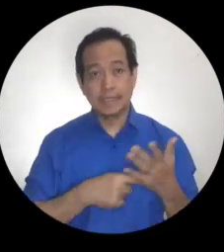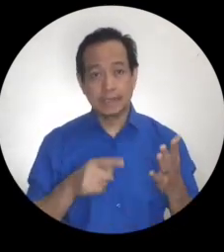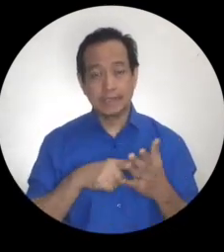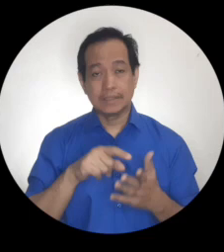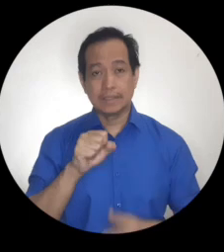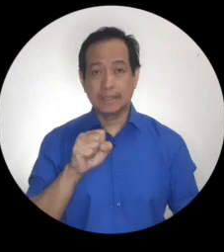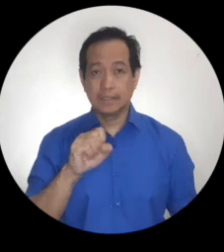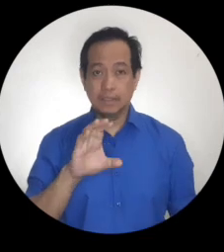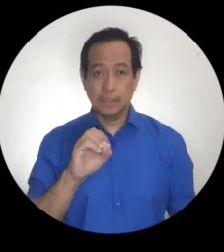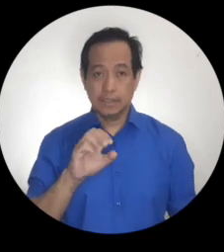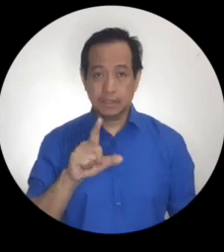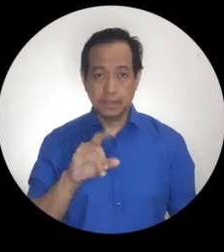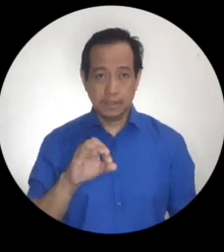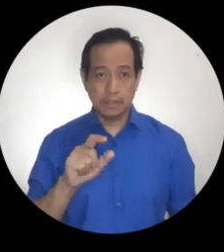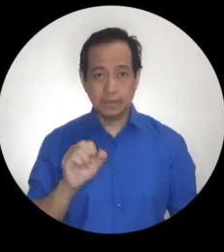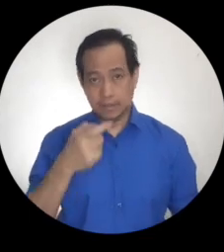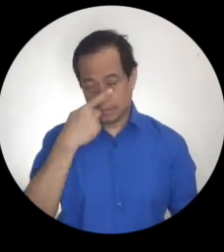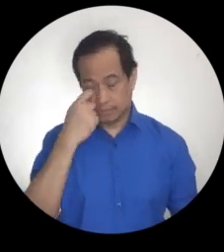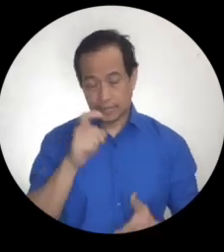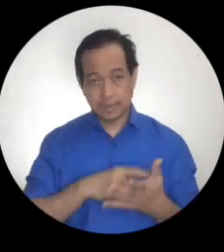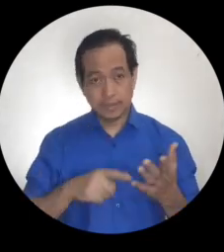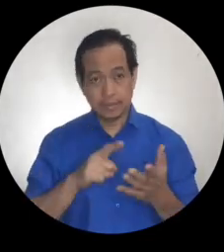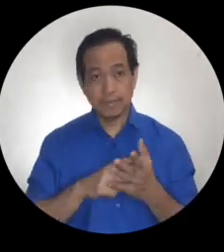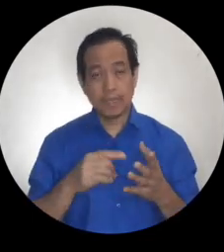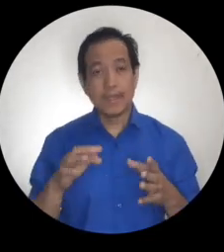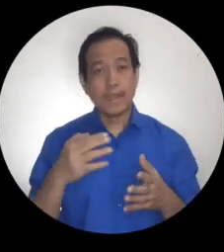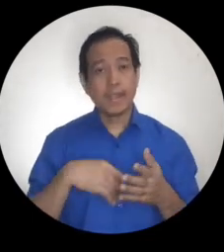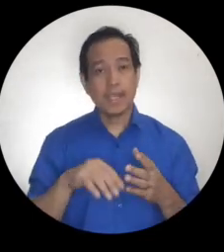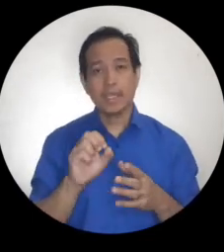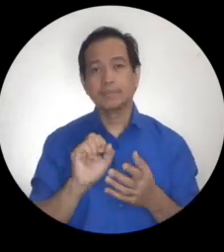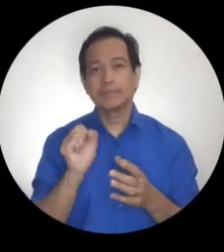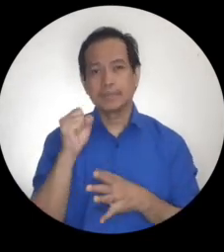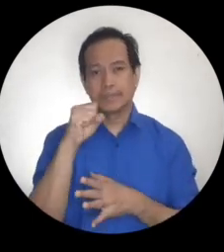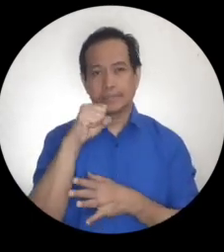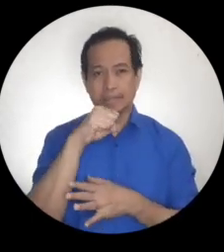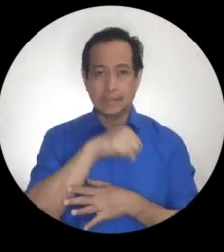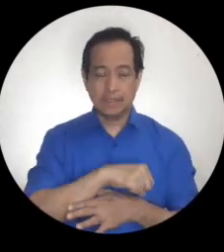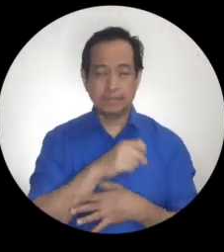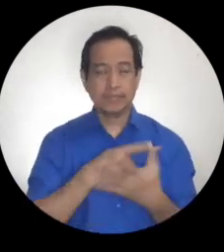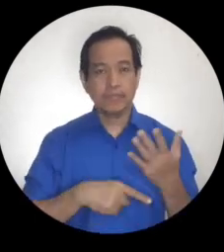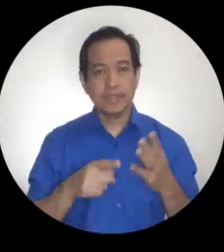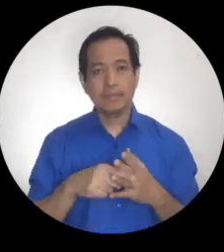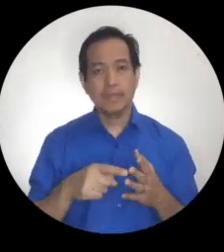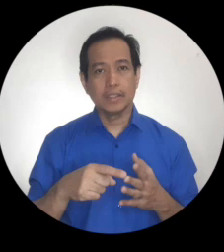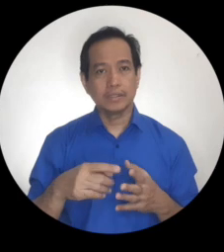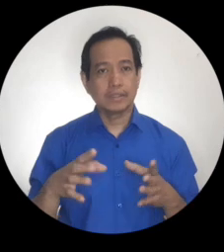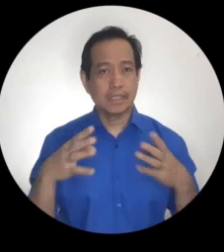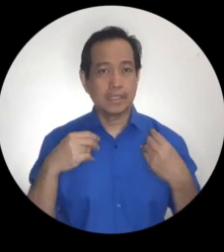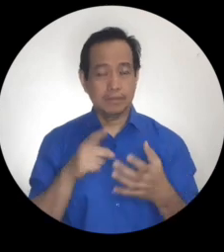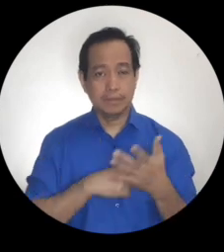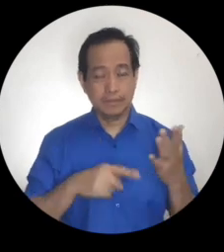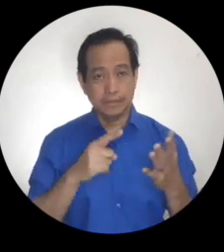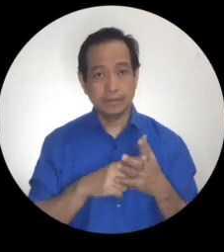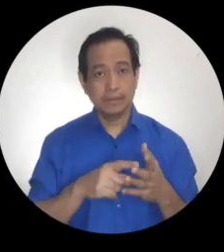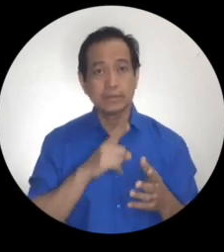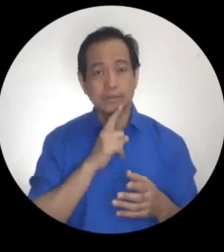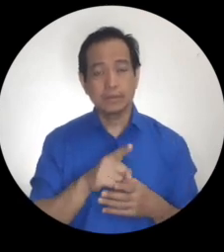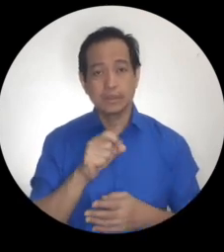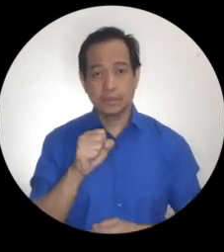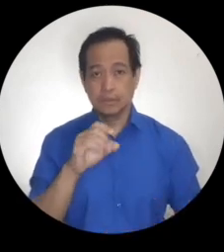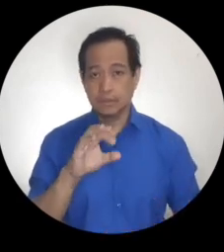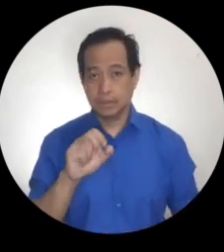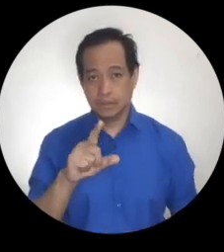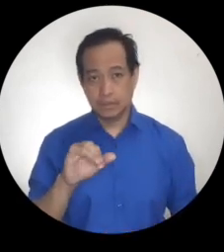strictly speaking, ang tawag na dun is a scoliosis. Dahil nag-iba na, nagkaroon ng side-to-side na curve na. Pero yung acknowledge na talagang